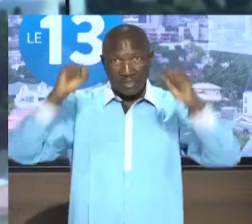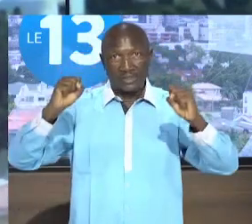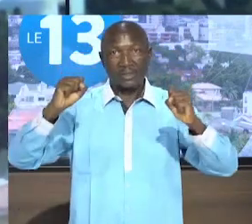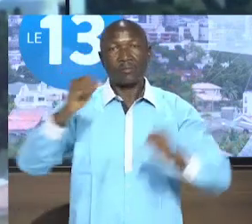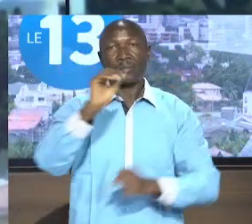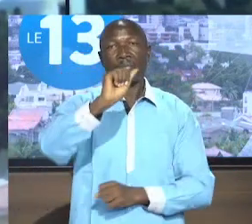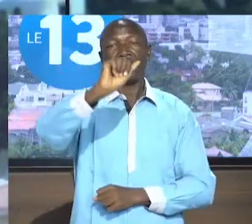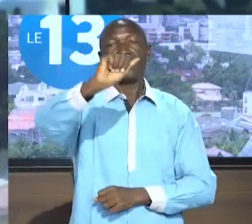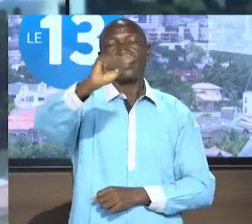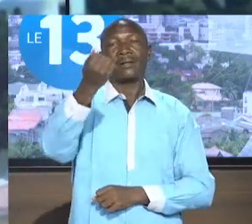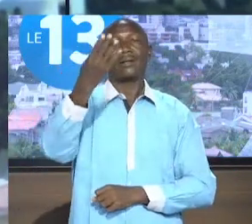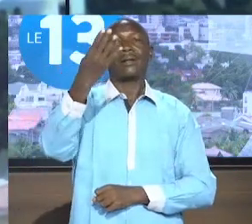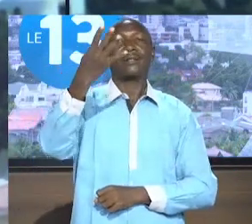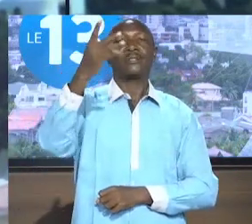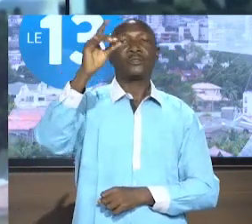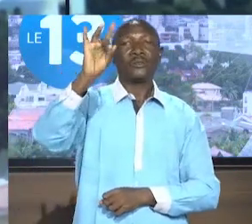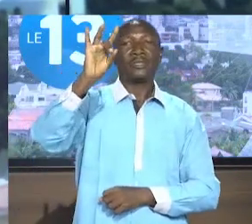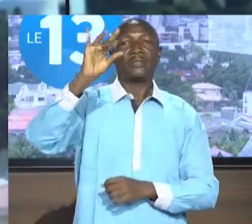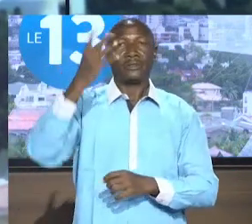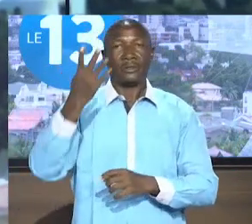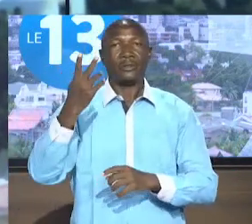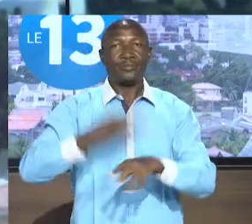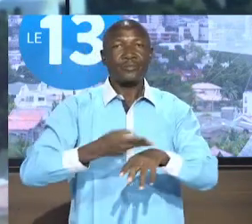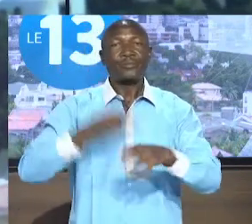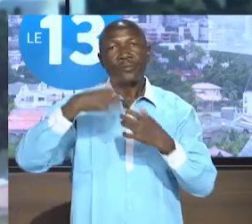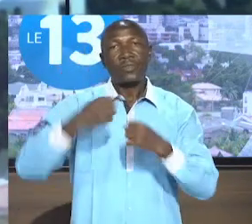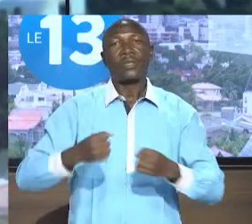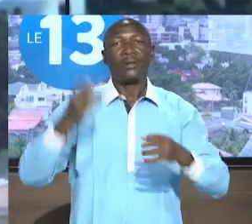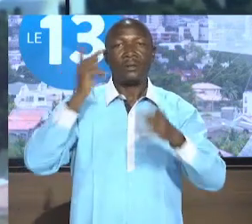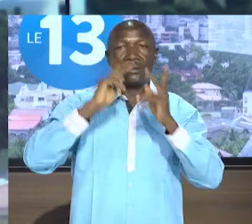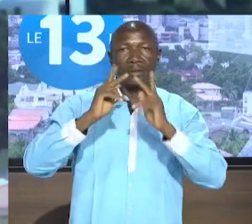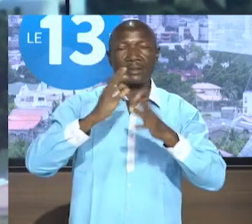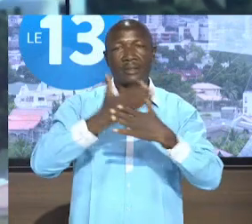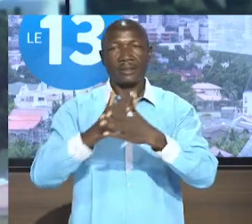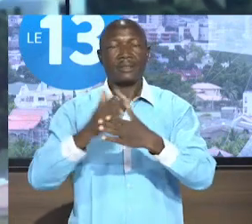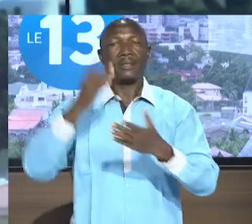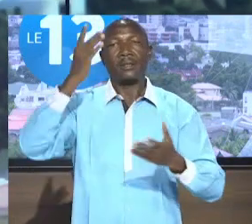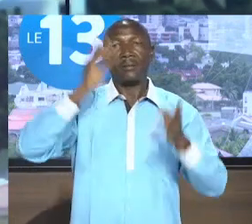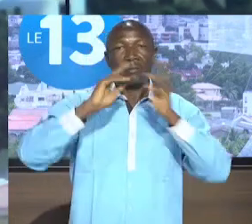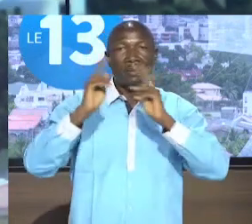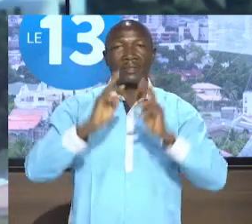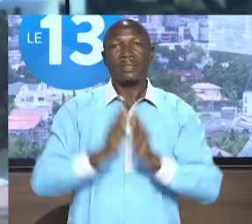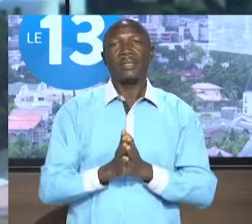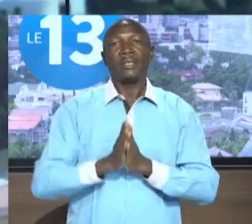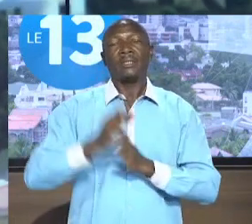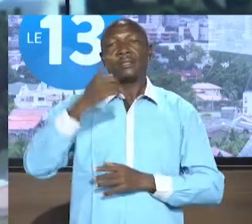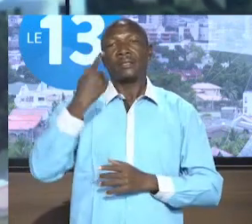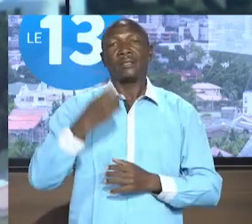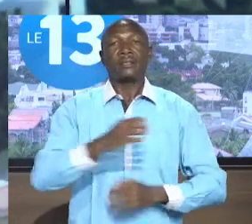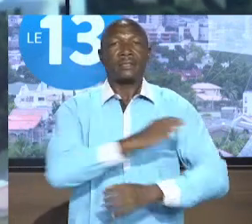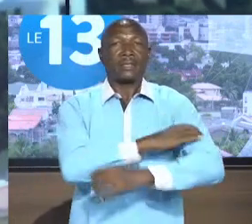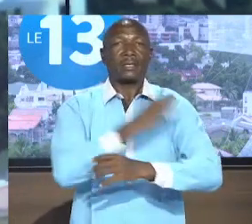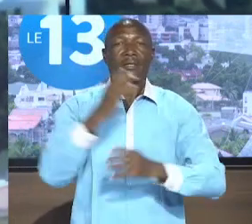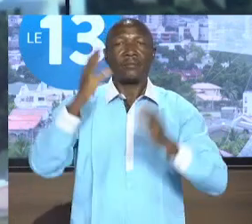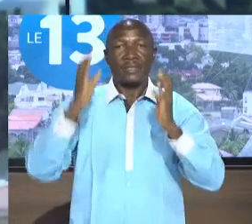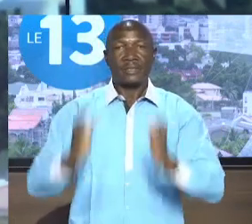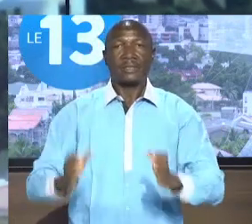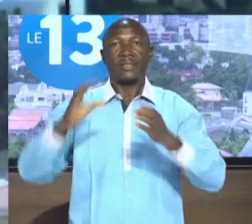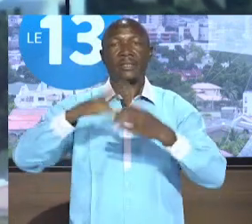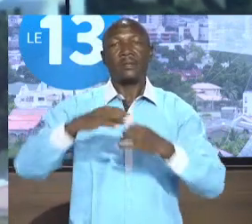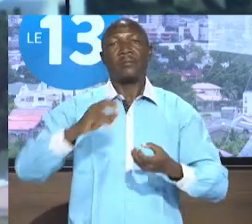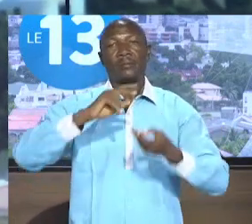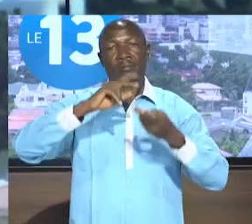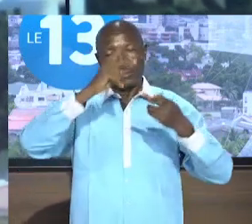heures de travaux pour parler de coopération interparlementaire, de renforcement des capacités des parlements et parlementaires, mais